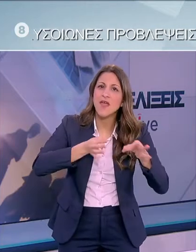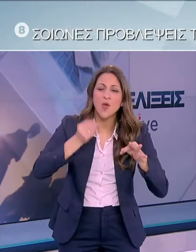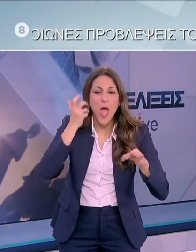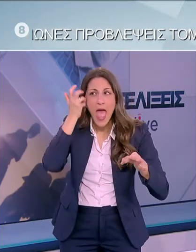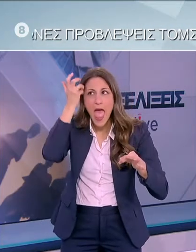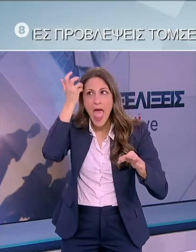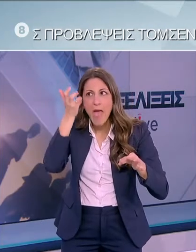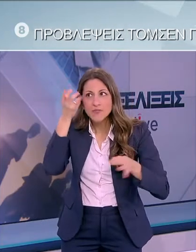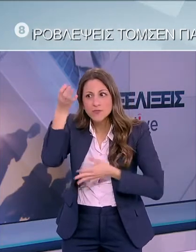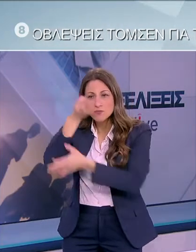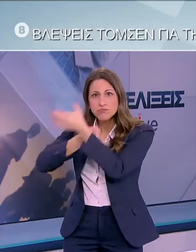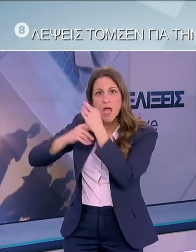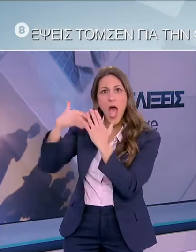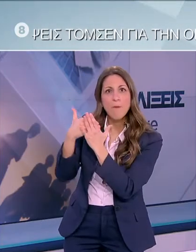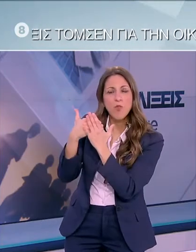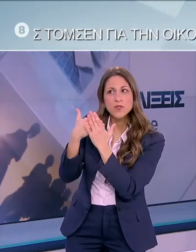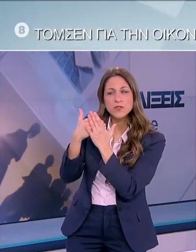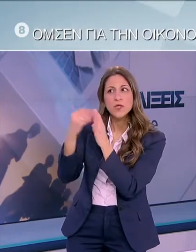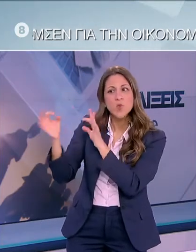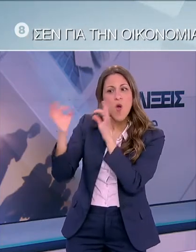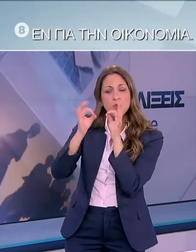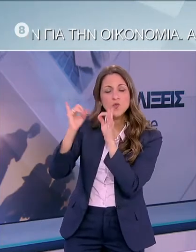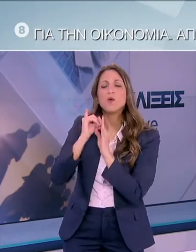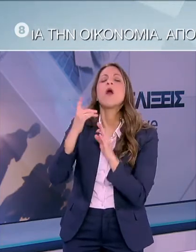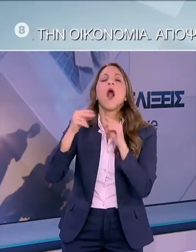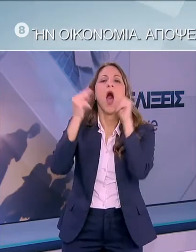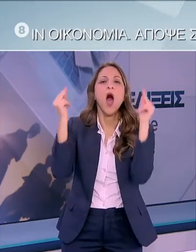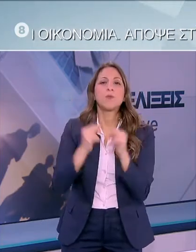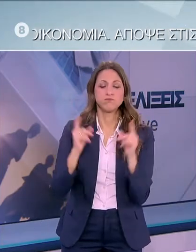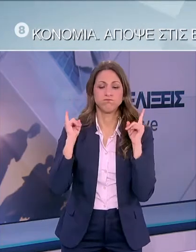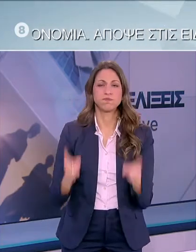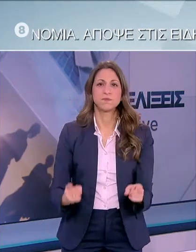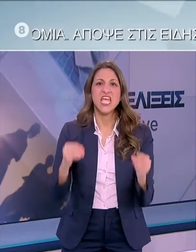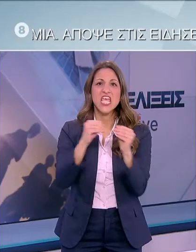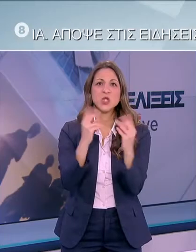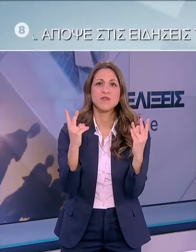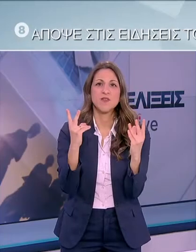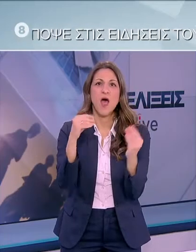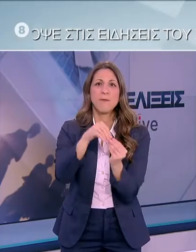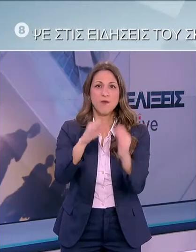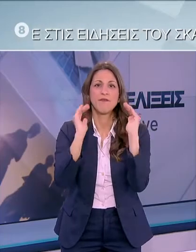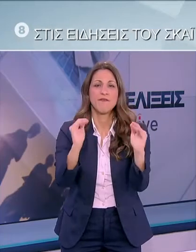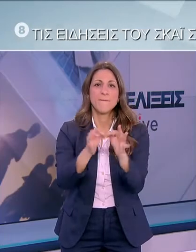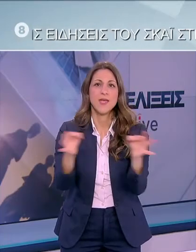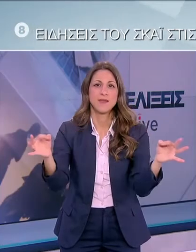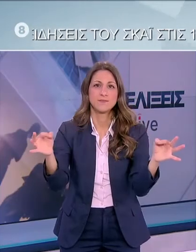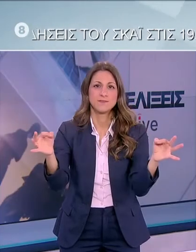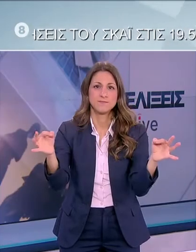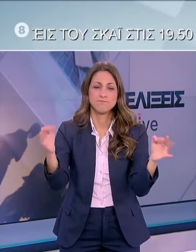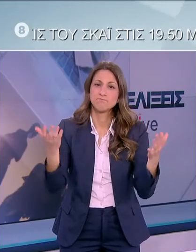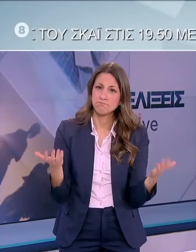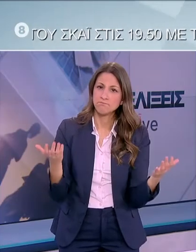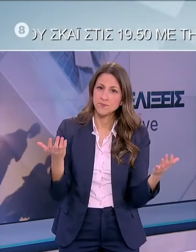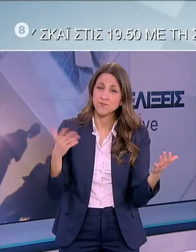επιστημονική υποεπιστημονικό υπόβαθρο γιατί μέχρι τις 27 Απριλίου πρέπει να υπάρχουν τα μέτρα αυτά. Από εκεί και πέρα, με βάση